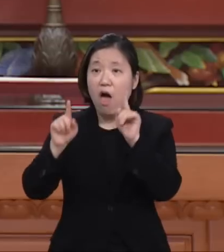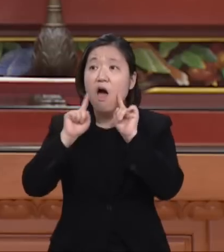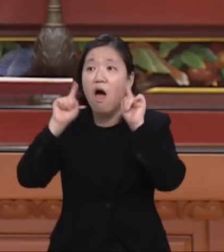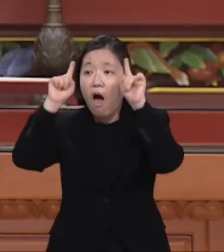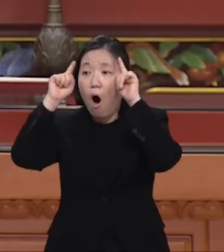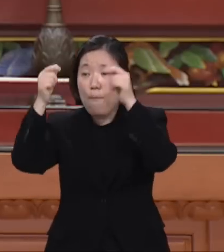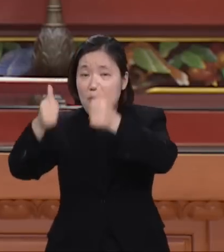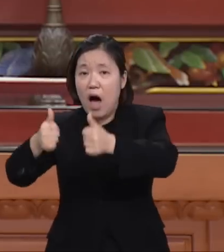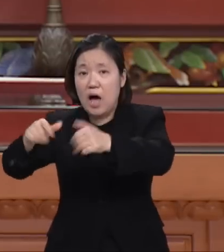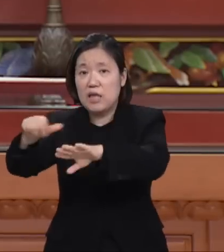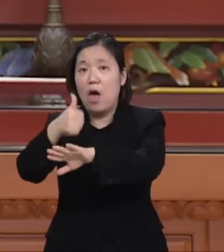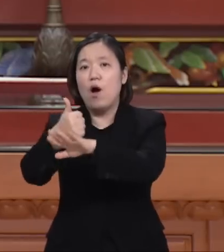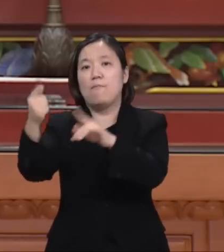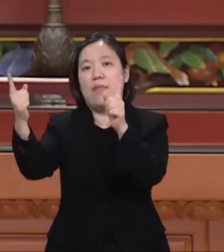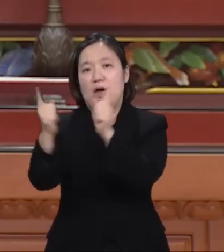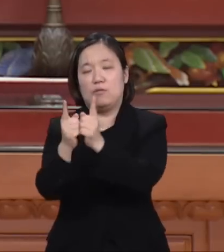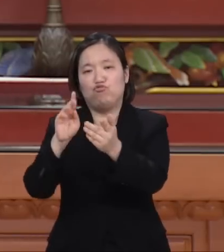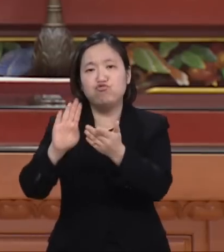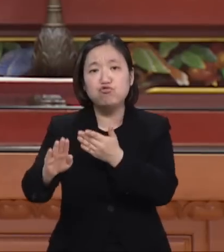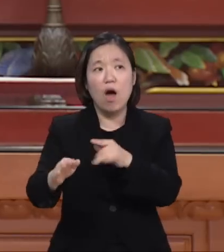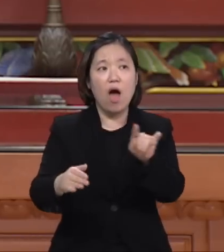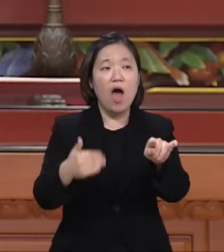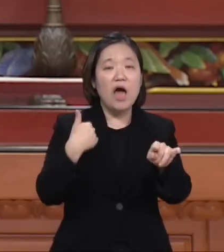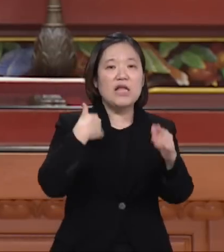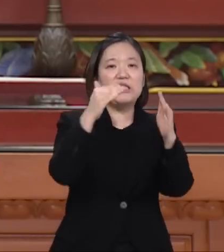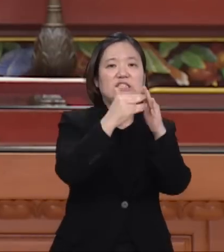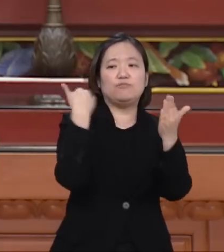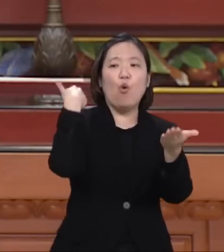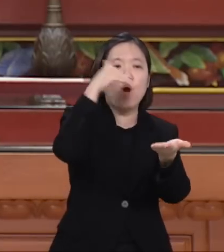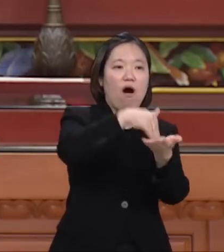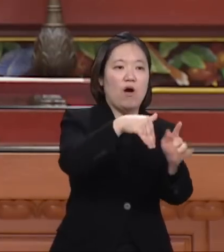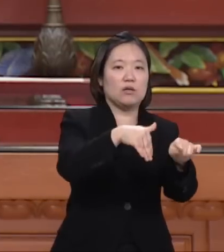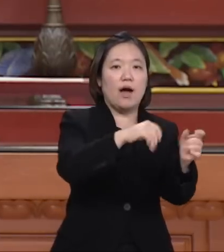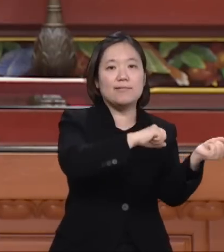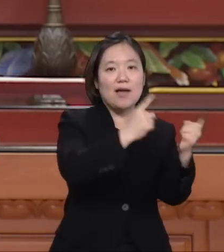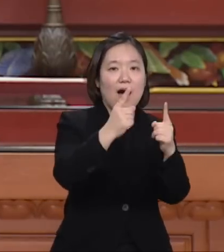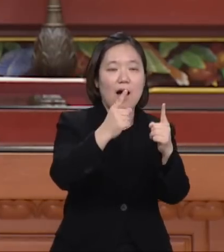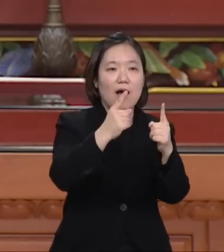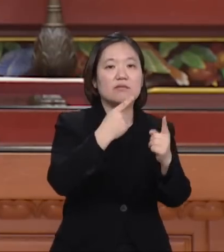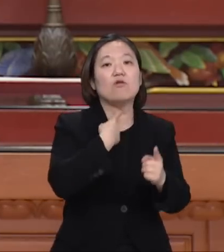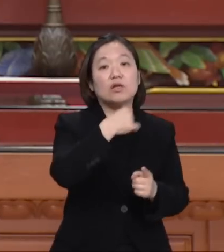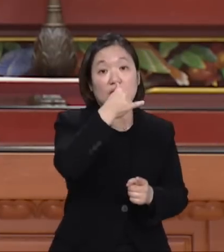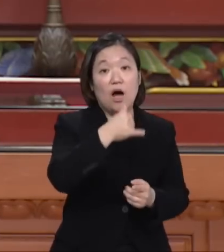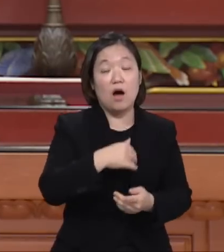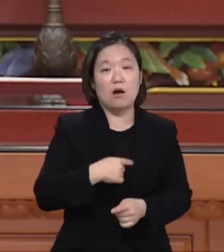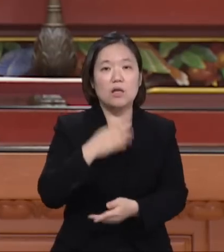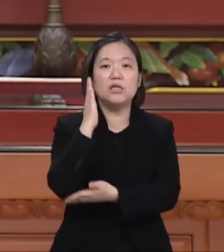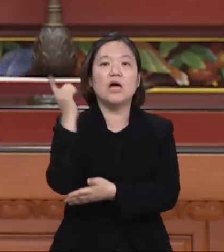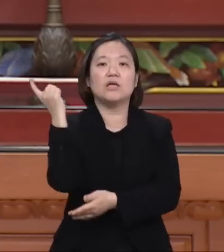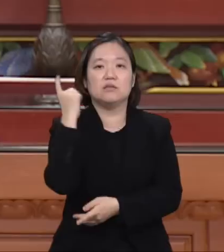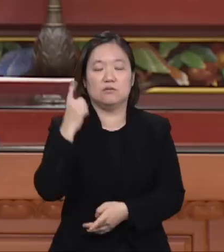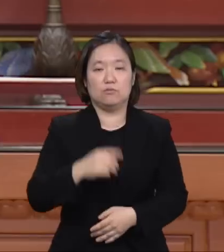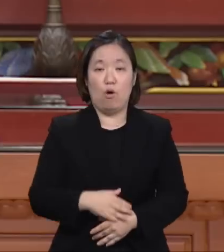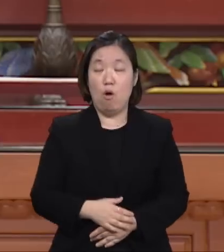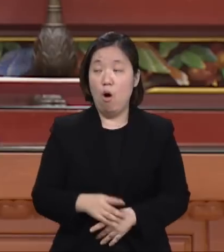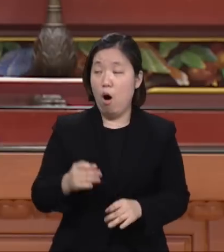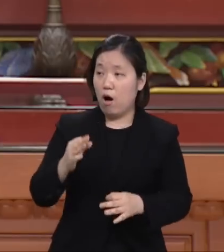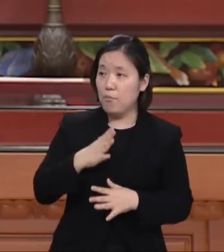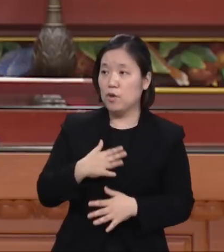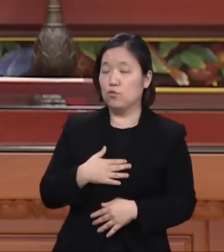집으로 와서 살아났대요 내가 이걸 믿어야 돼 말아야 돼 그래서 제가 이렇게